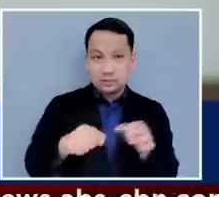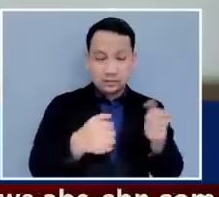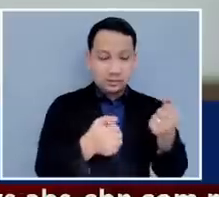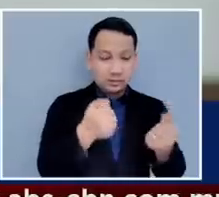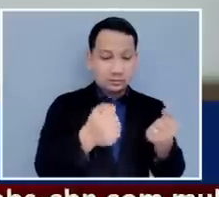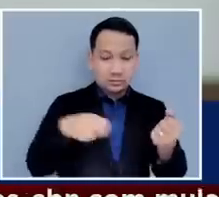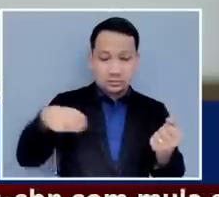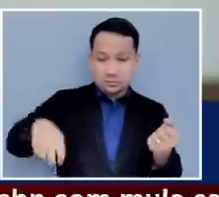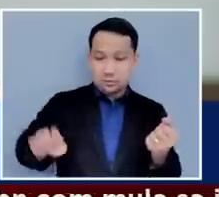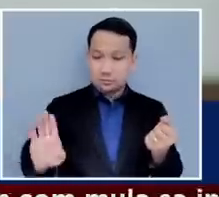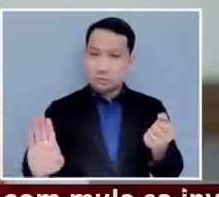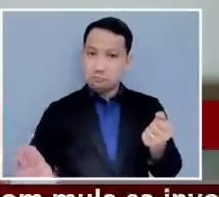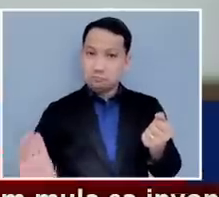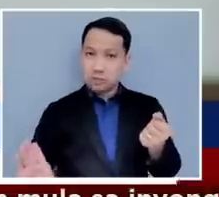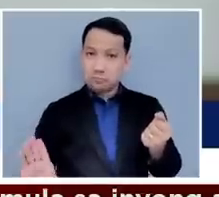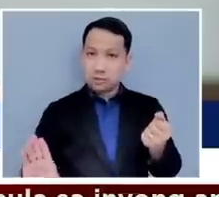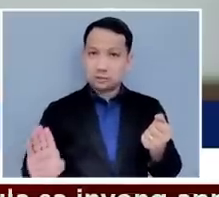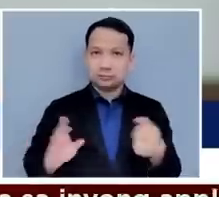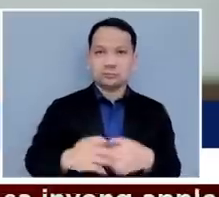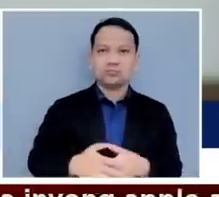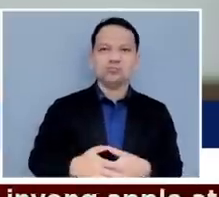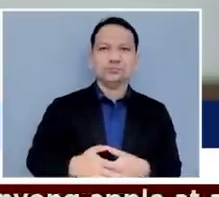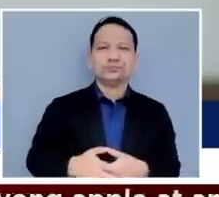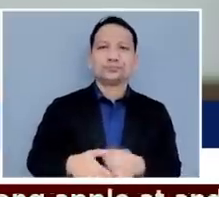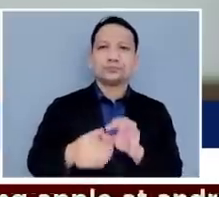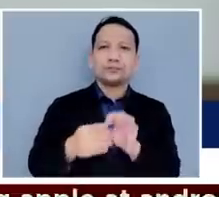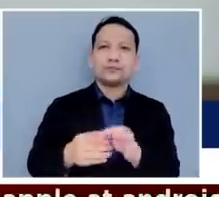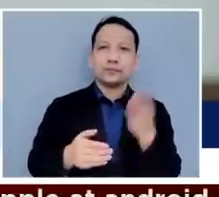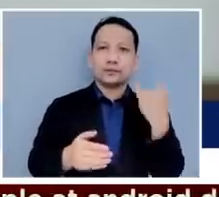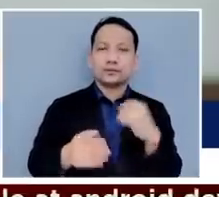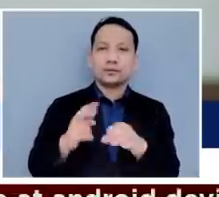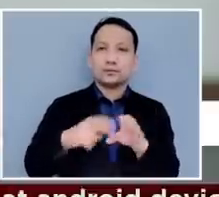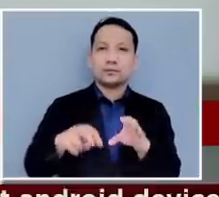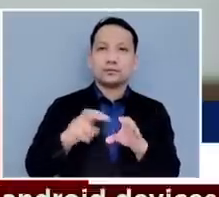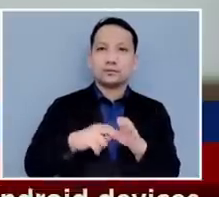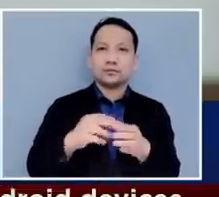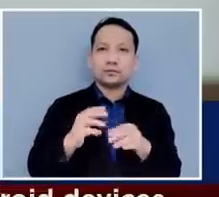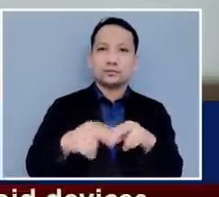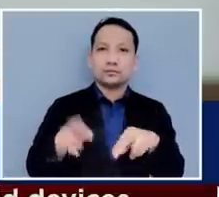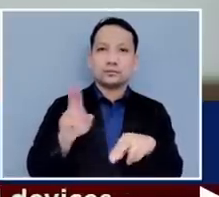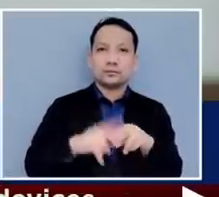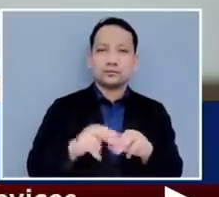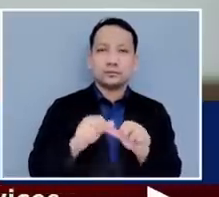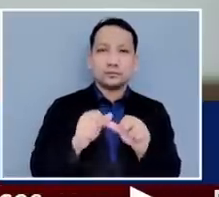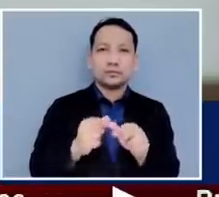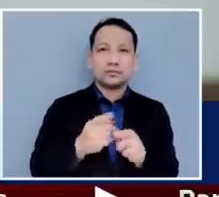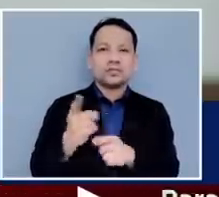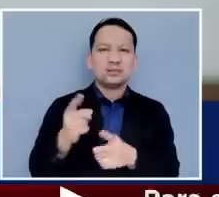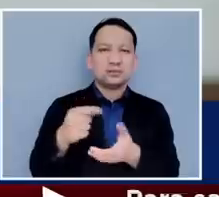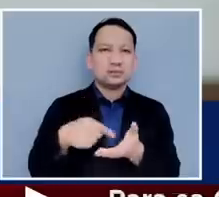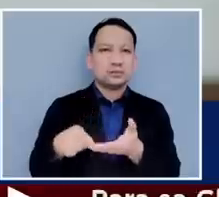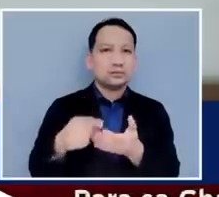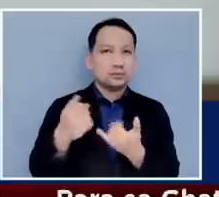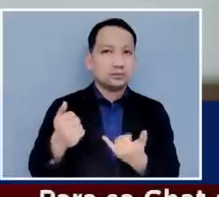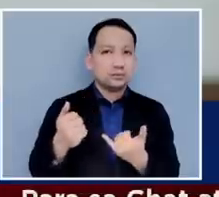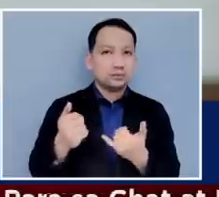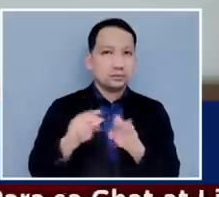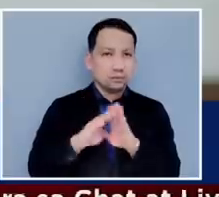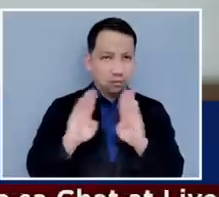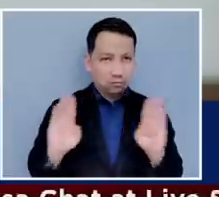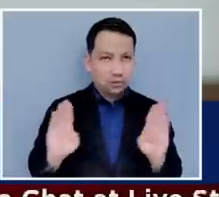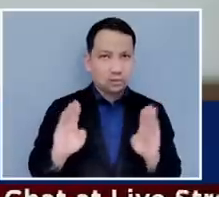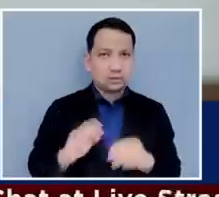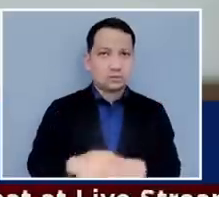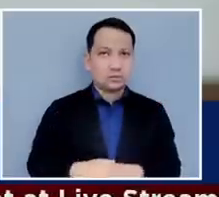Noong pandemya po kasi, konti lang po yung mga kliyente nila. So medyo mataas po yung kanilang singil. Pero ngayon po, na-open na.